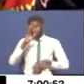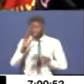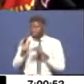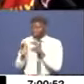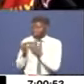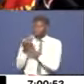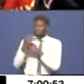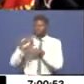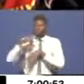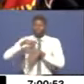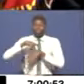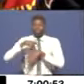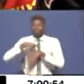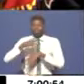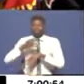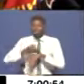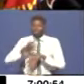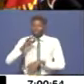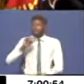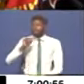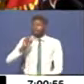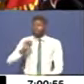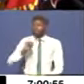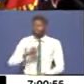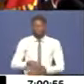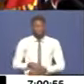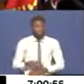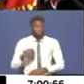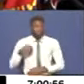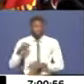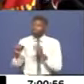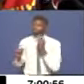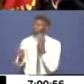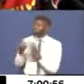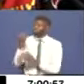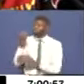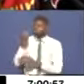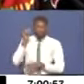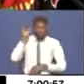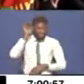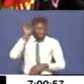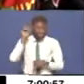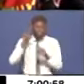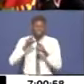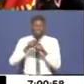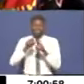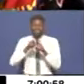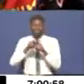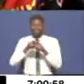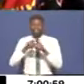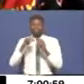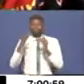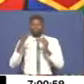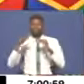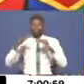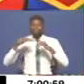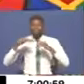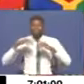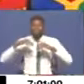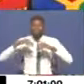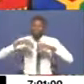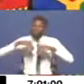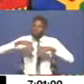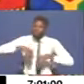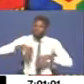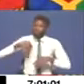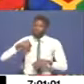Mimi nilikuwa nimeamka kidogo. Harafu nikasikia kama ni mchaga inamteremka. Harafu nikasikia nikaamka. Kuna